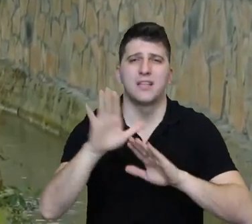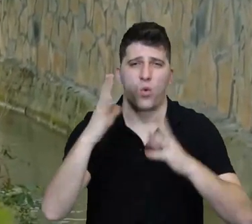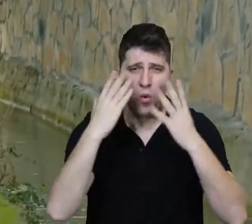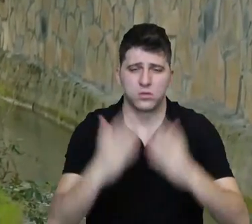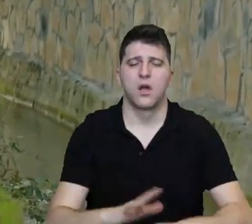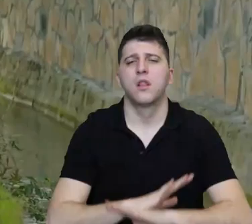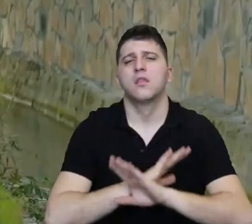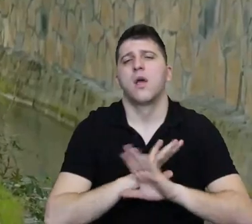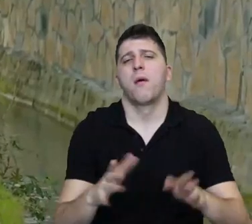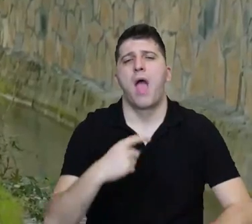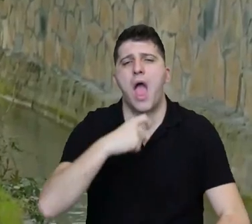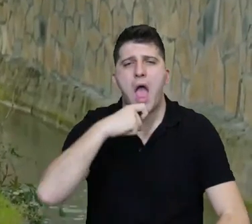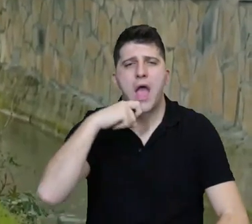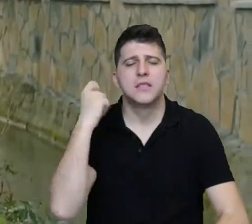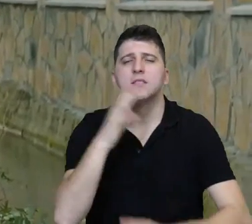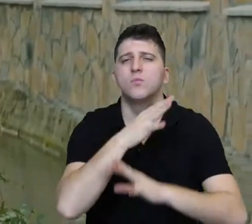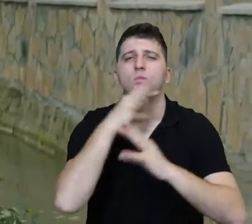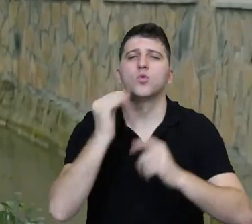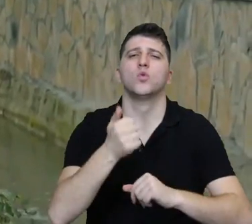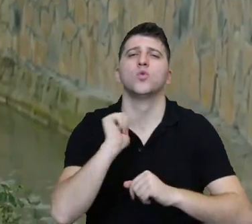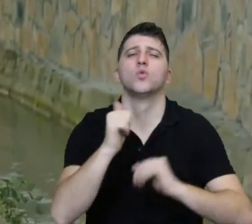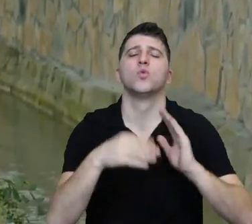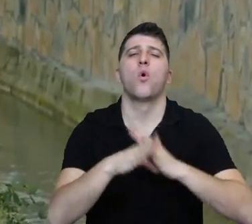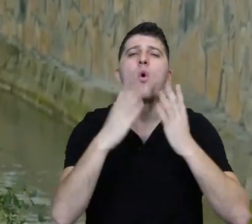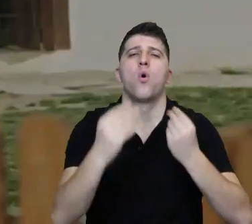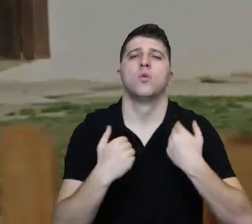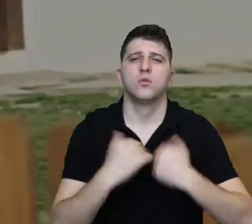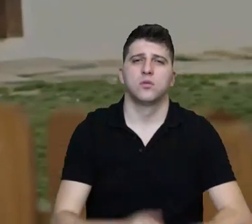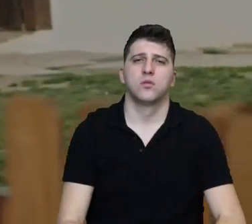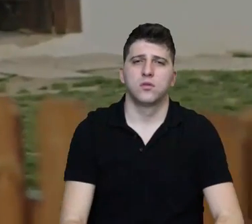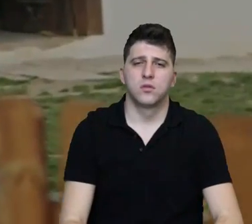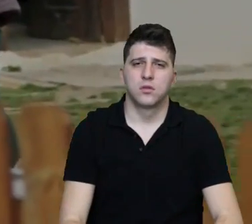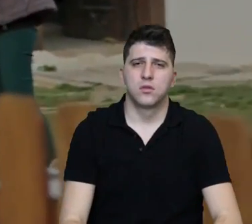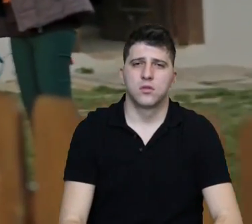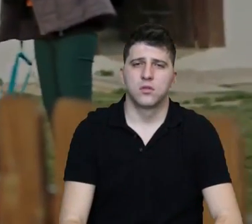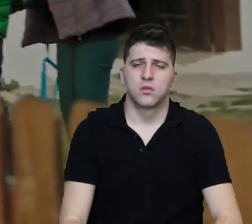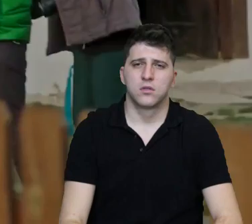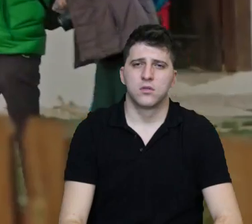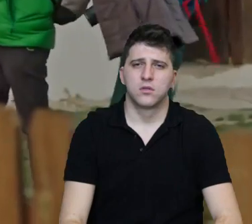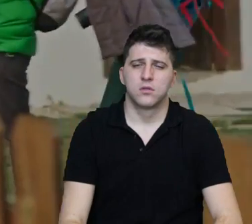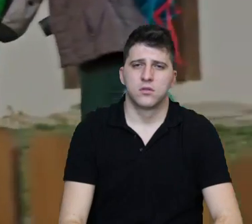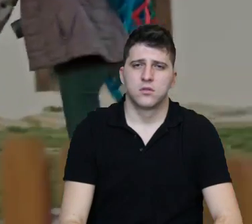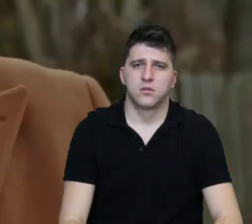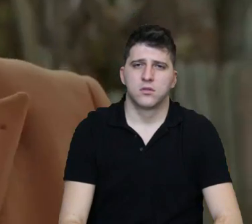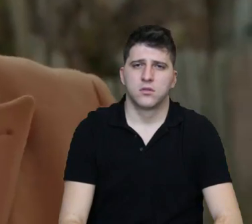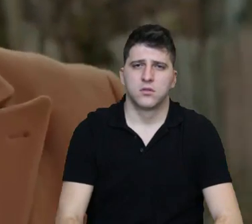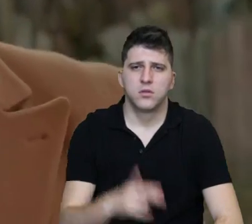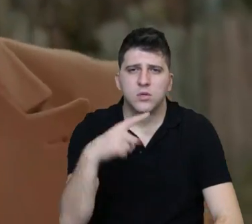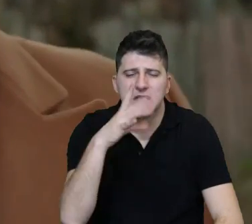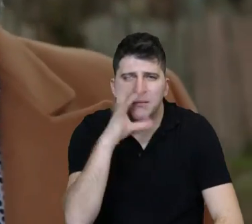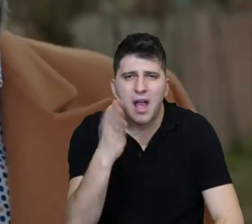zaman... tamam ya eski mesut günlerimize döndü. Hey, hey. Çitlerin ardındakilere bakarak durakladı. Bunlar